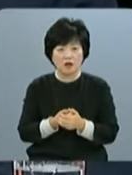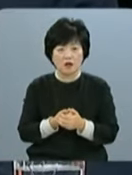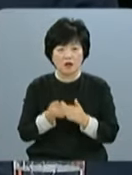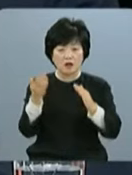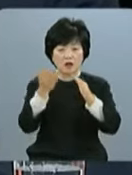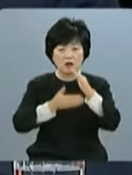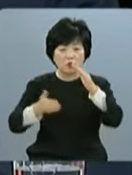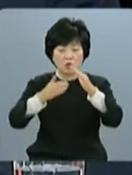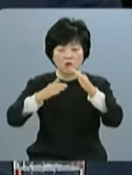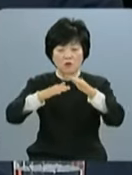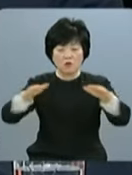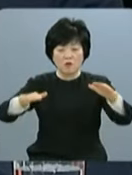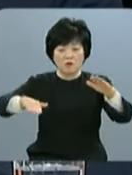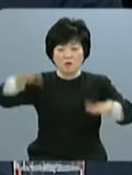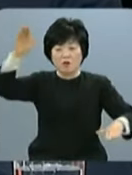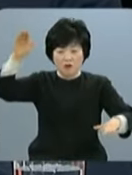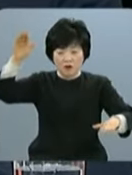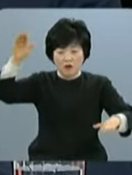불공평한 생존보다는